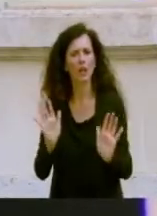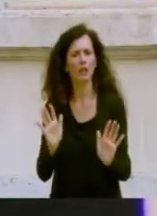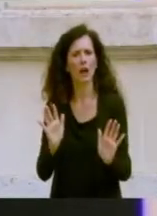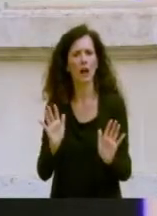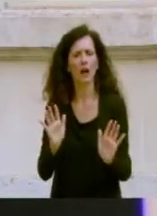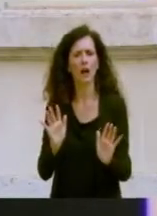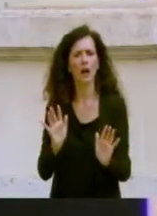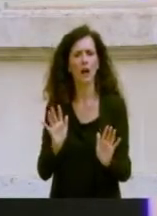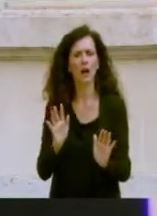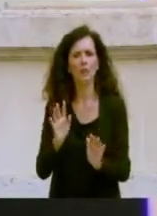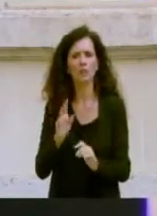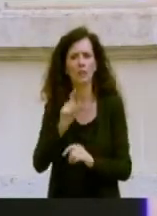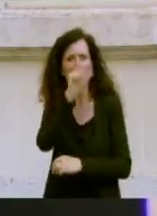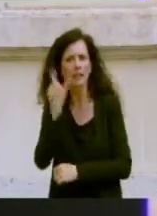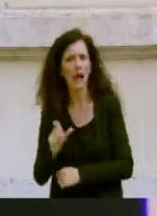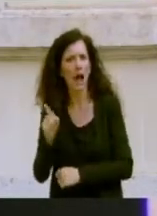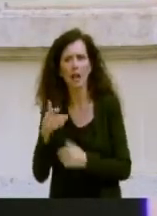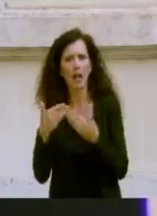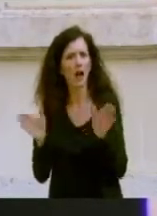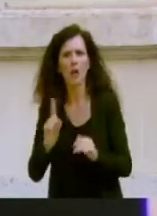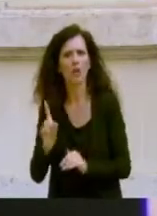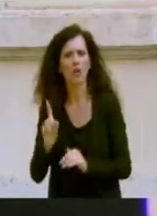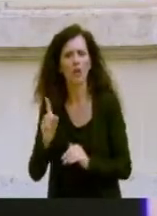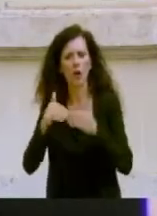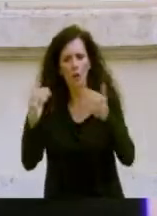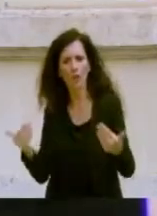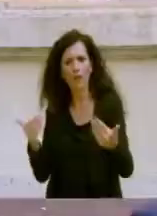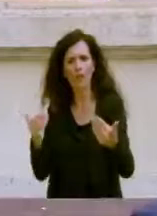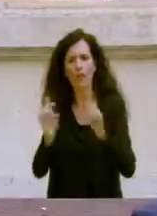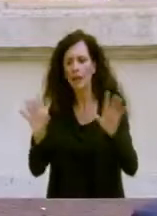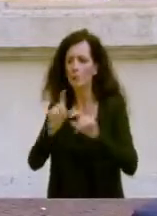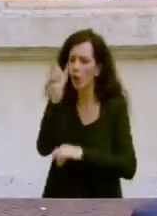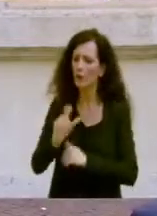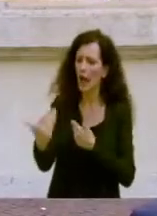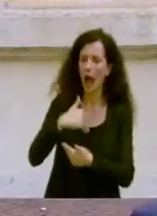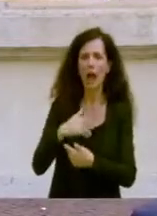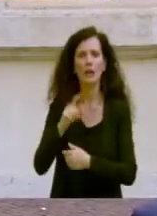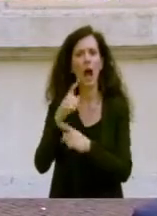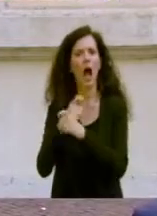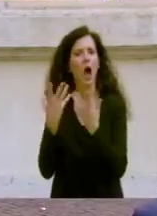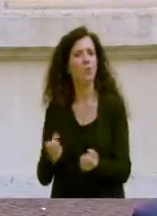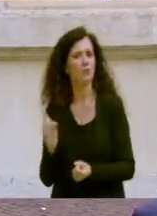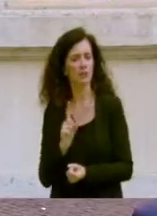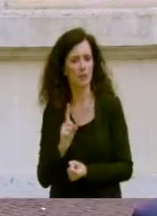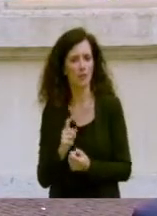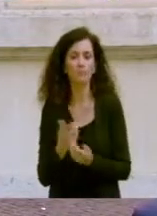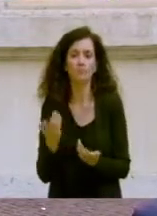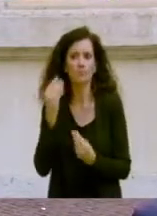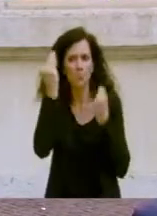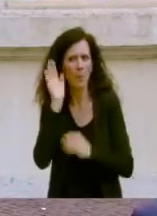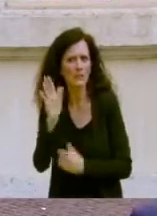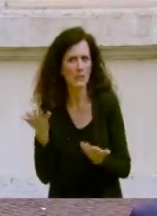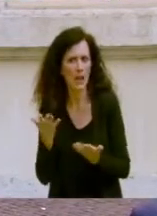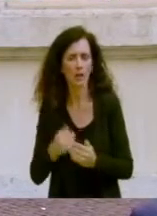non all'italia un suo commento su questo guardi per quanto riguarda quest'ultimo aspetto